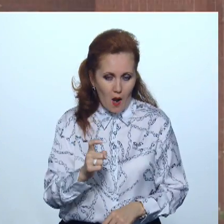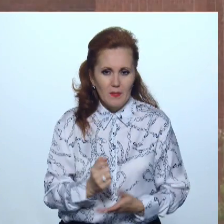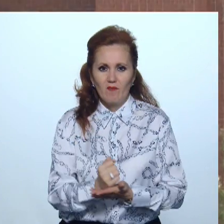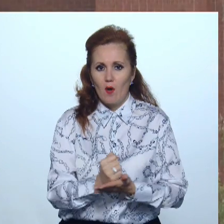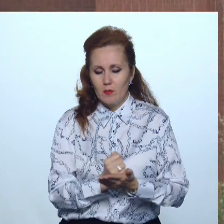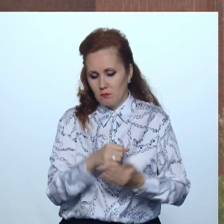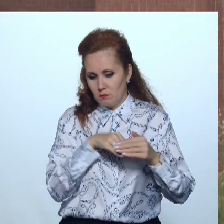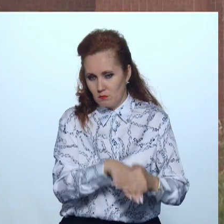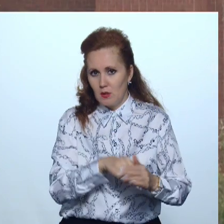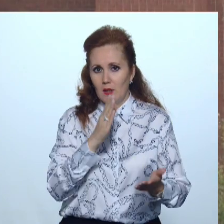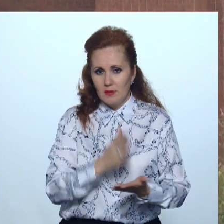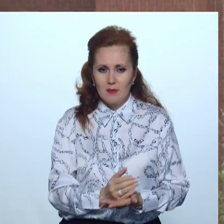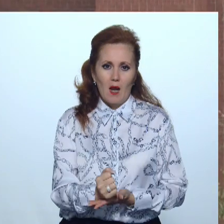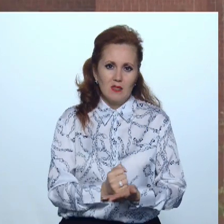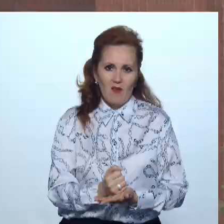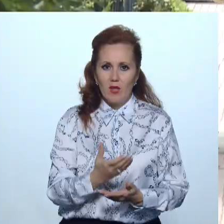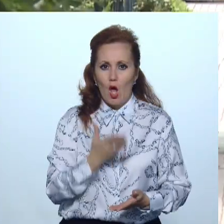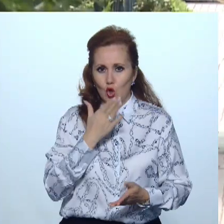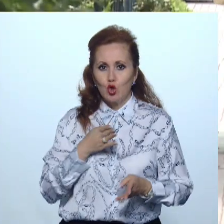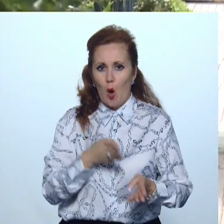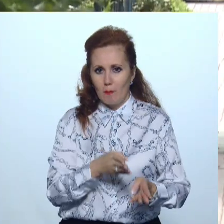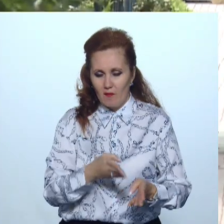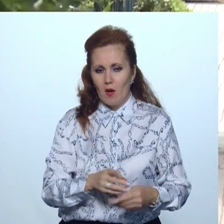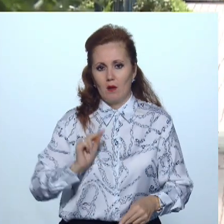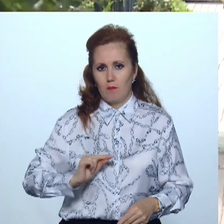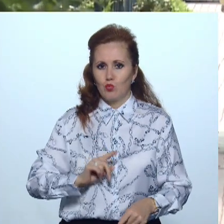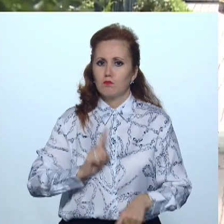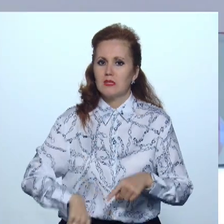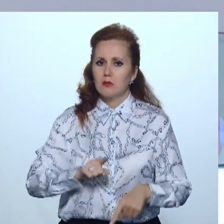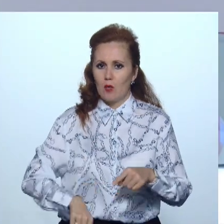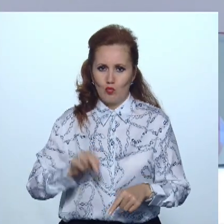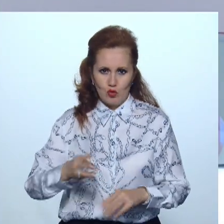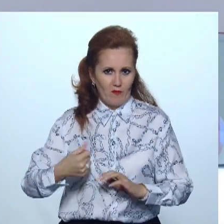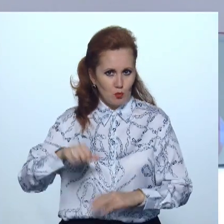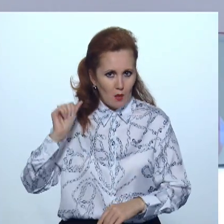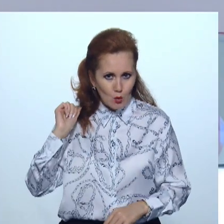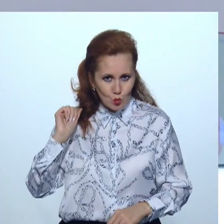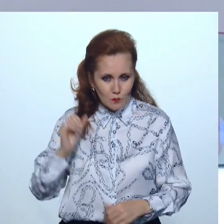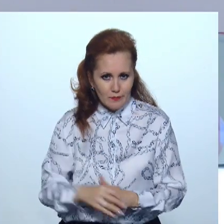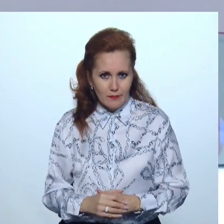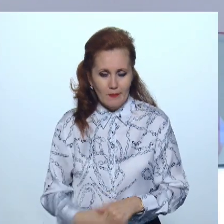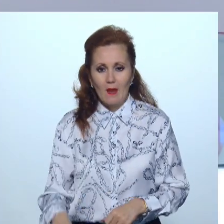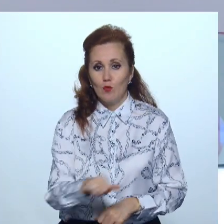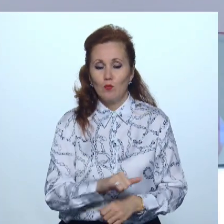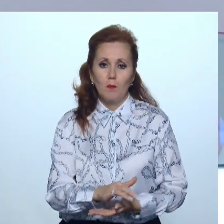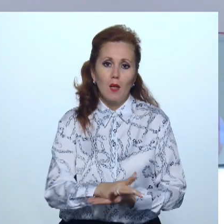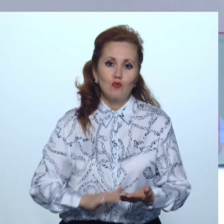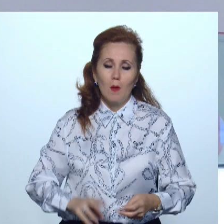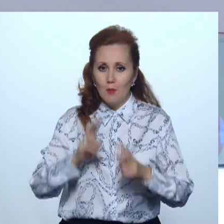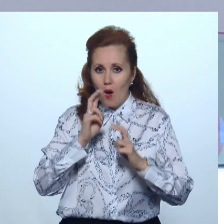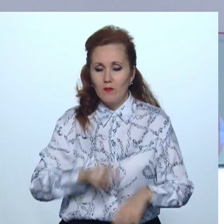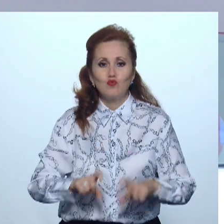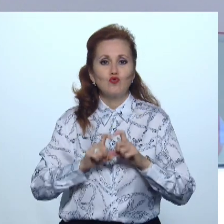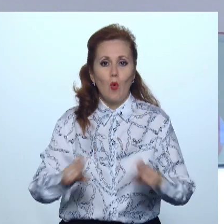и резервного видов топлива. Работы идут быстрее, чем в прошлом году. В Удмуртии продолжается проверка школьных